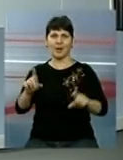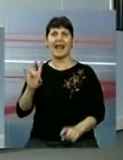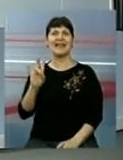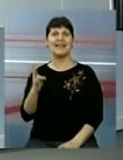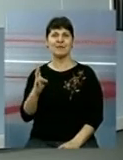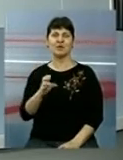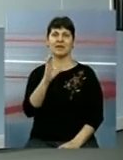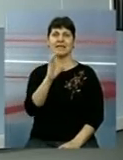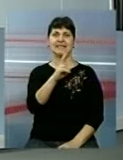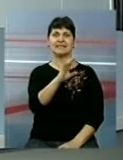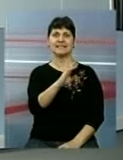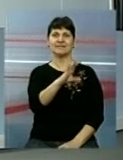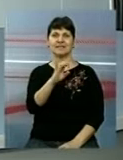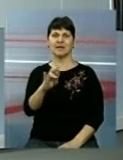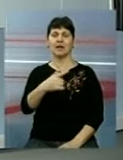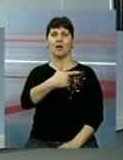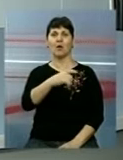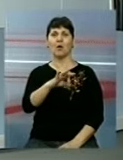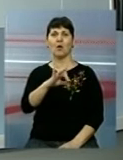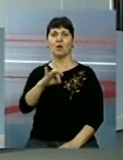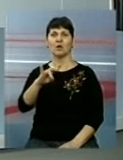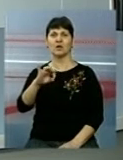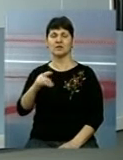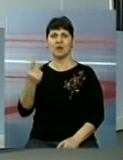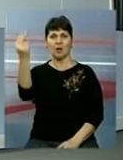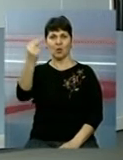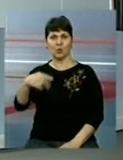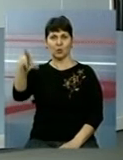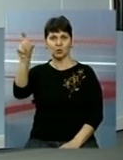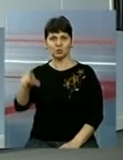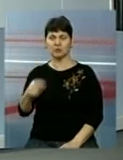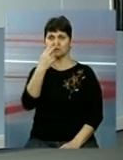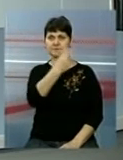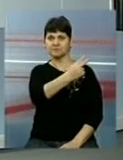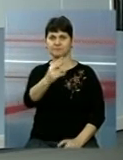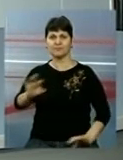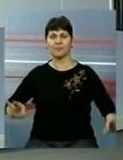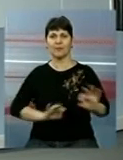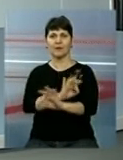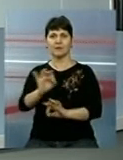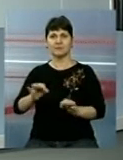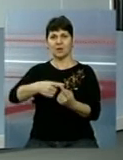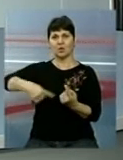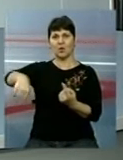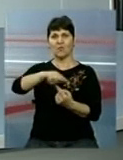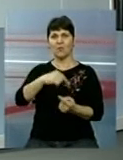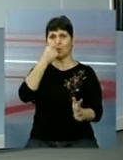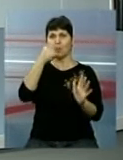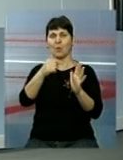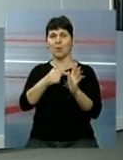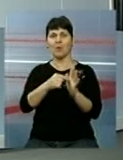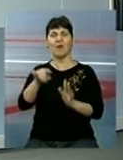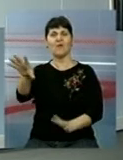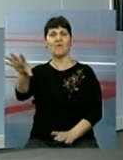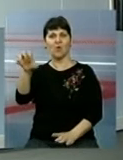Немирівському Сківському городищі. Художники творитимуть не публічно, до глядача проекти мистецтва довкілля доходитимуть у вигляді